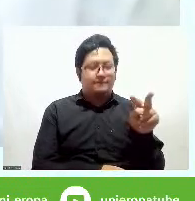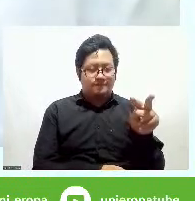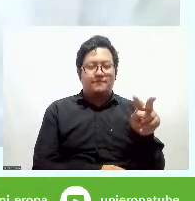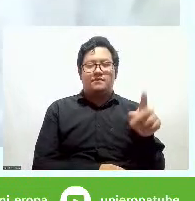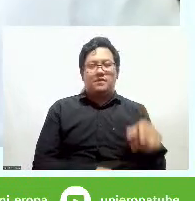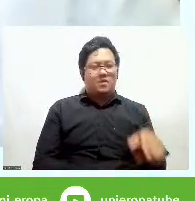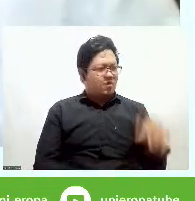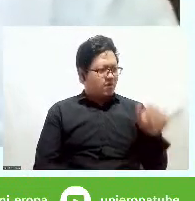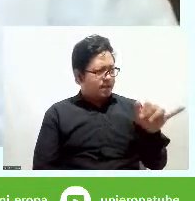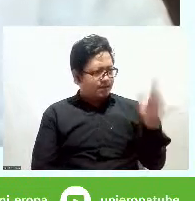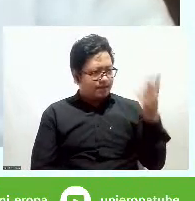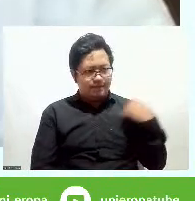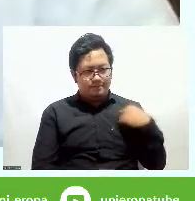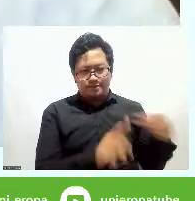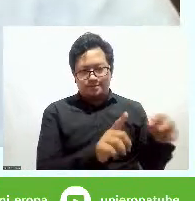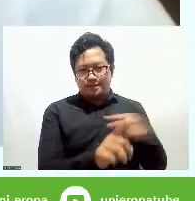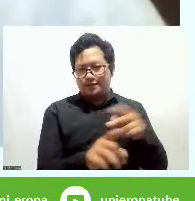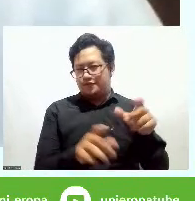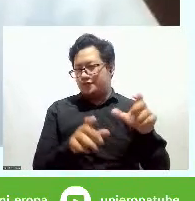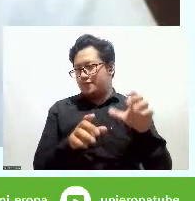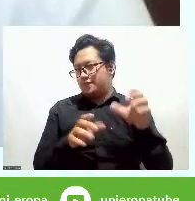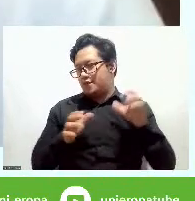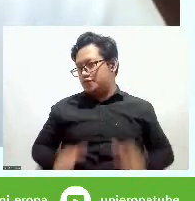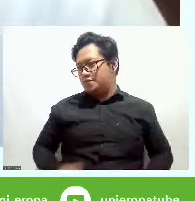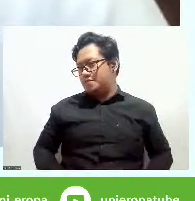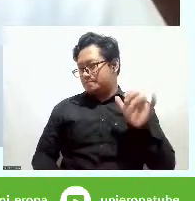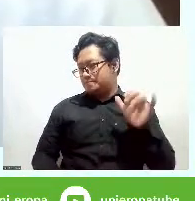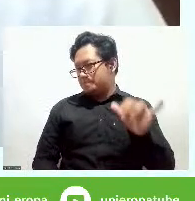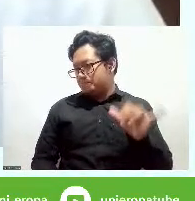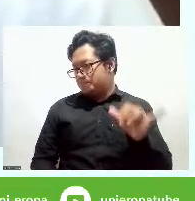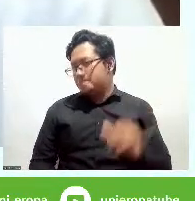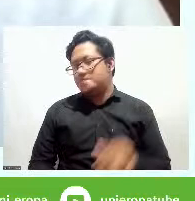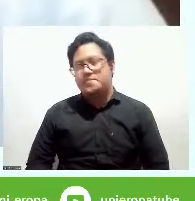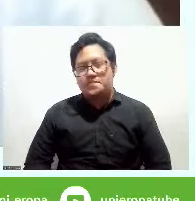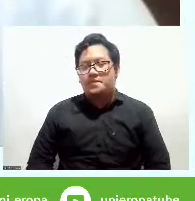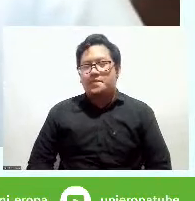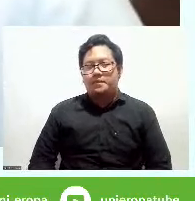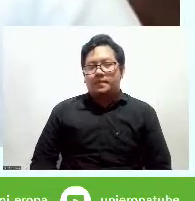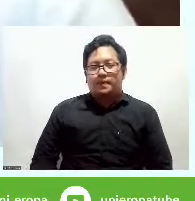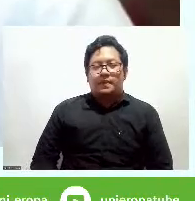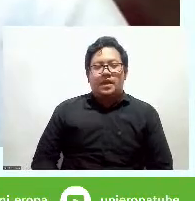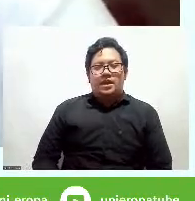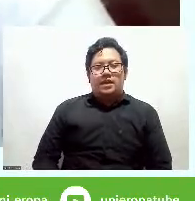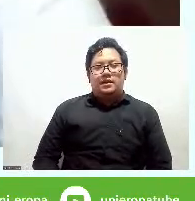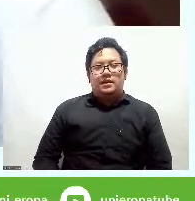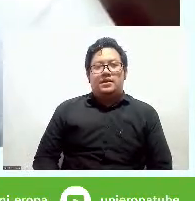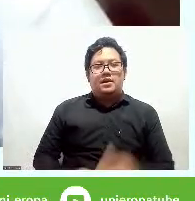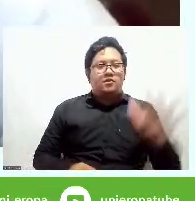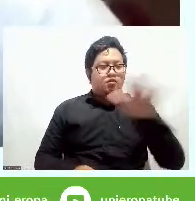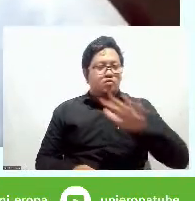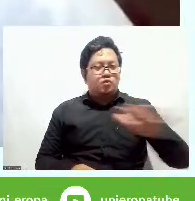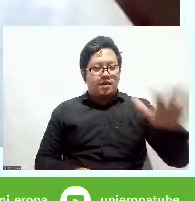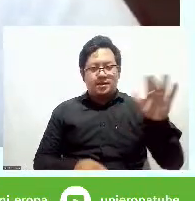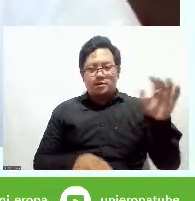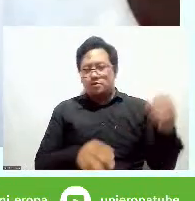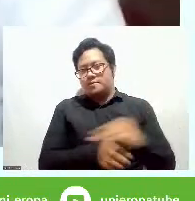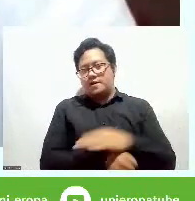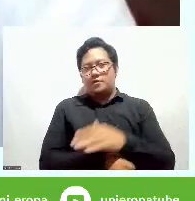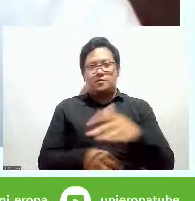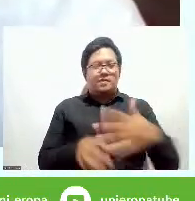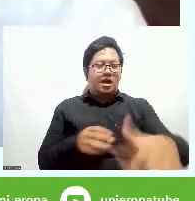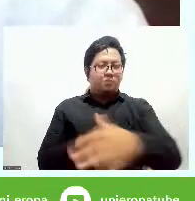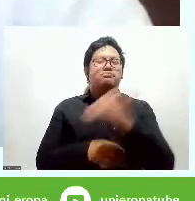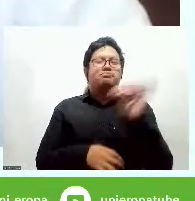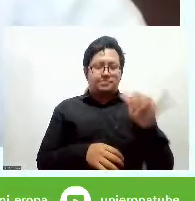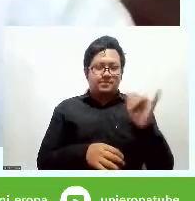paling jadi highlight dari Mas Harry Murti dan itu iklim yang memang mempengaruhi kondisi pesisir Terima kasih banyak untuk mencari dan realme